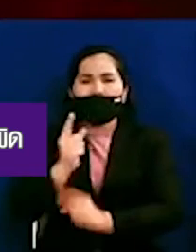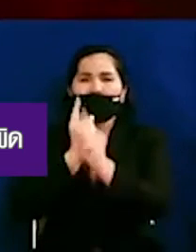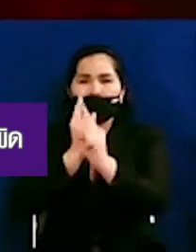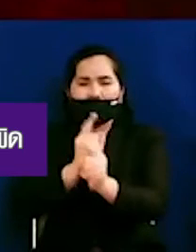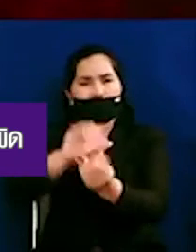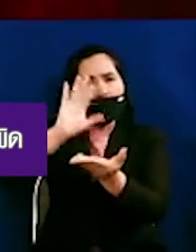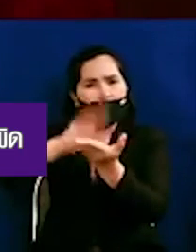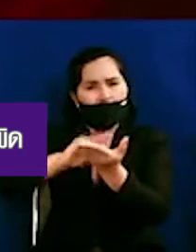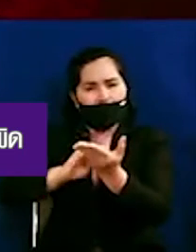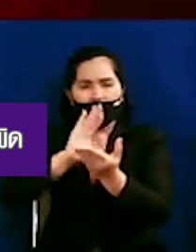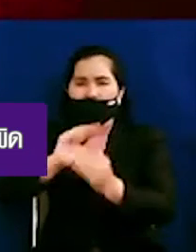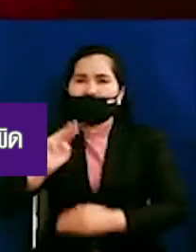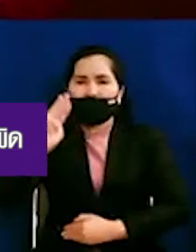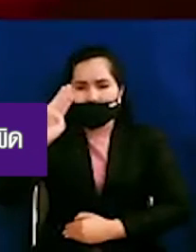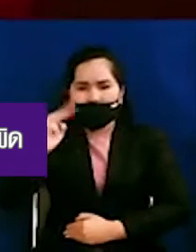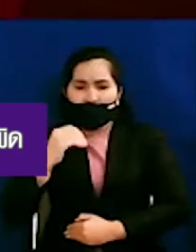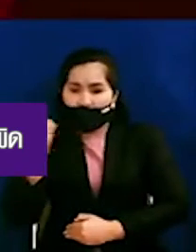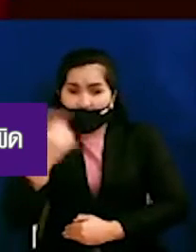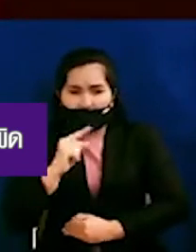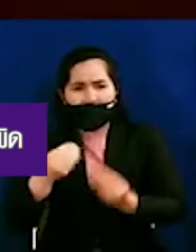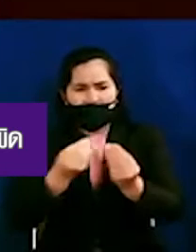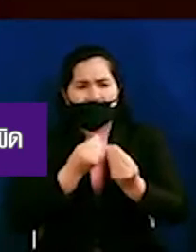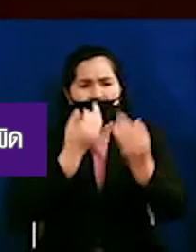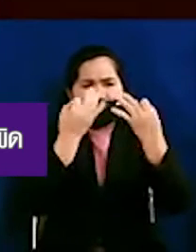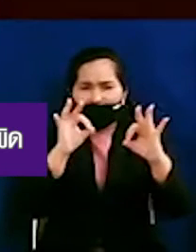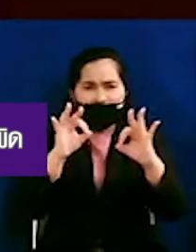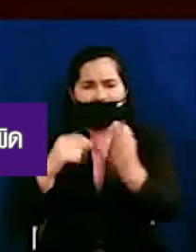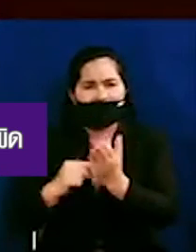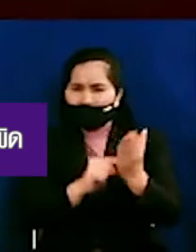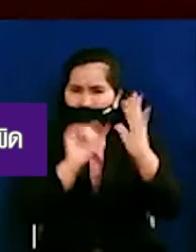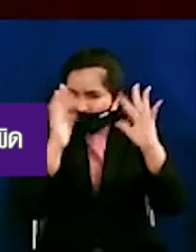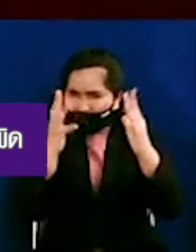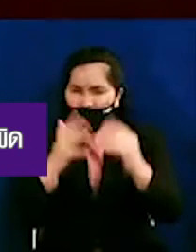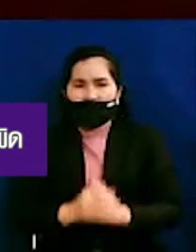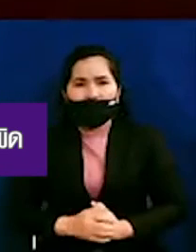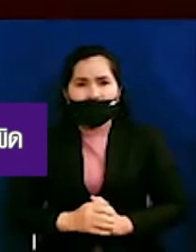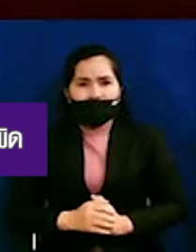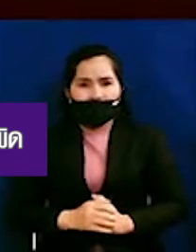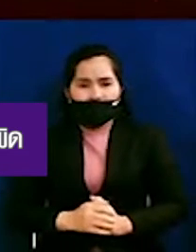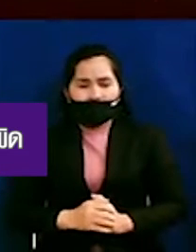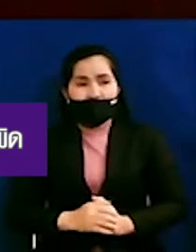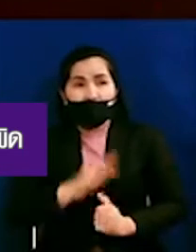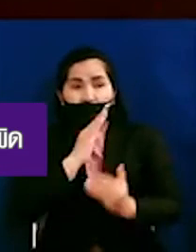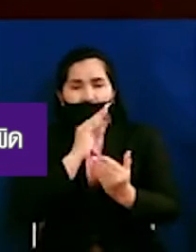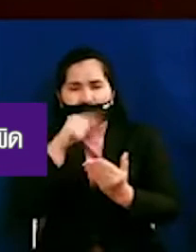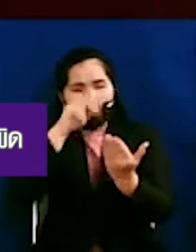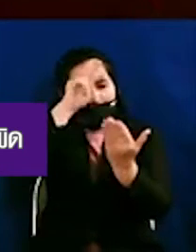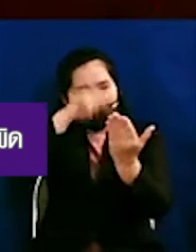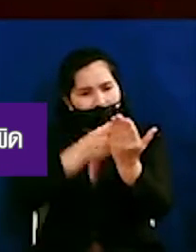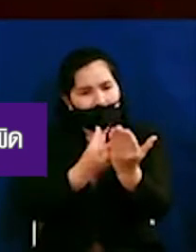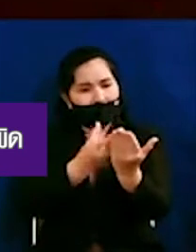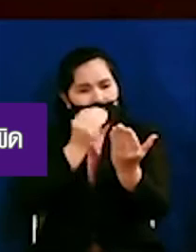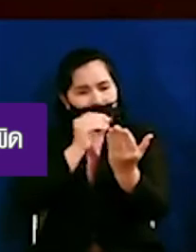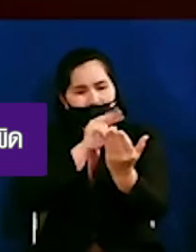สัญญาและไม่มีข้อเสนอในการจัดส่งวัคซีนให้แต่อย่างใดนะครับซึ่งถ้าเพียงแค่อ่านอันนี้ก็น่าจะ